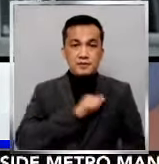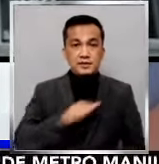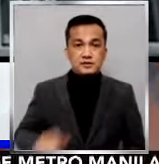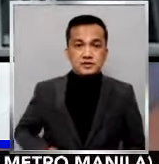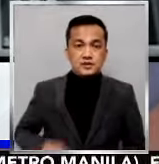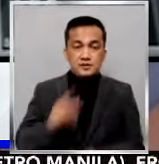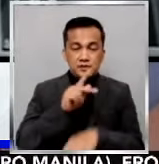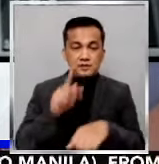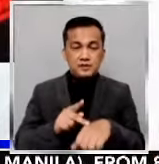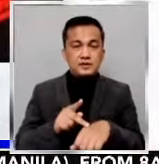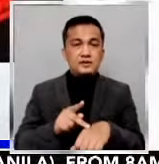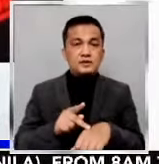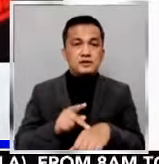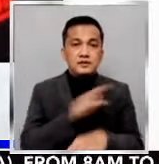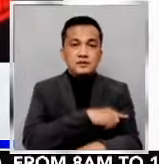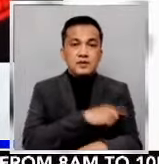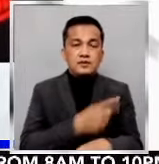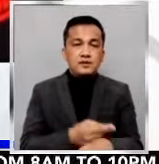Gusto ko